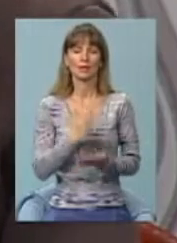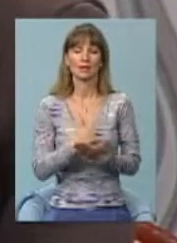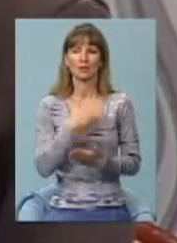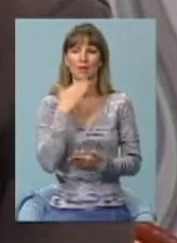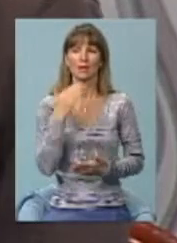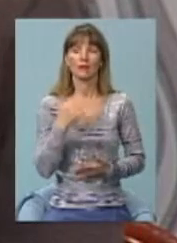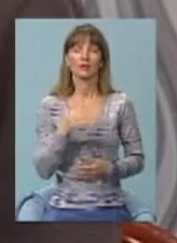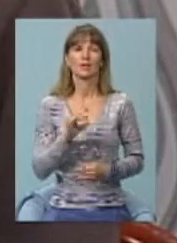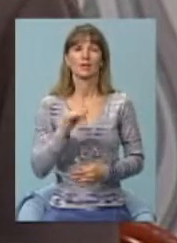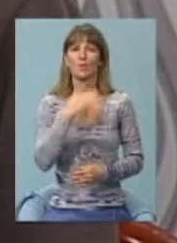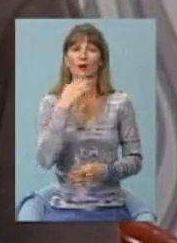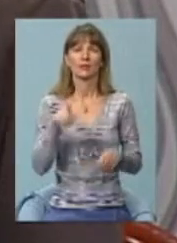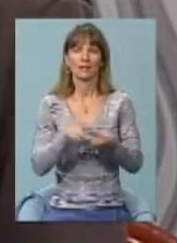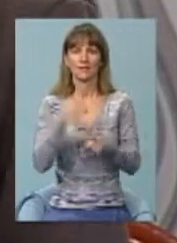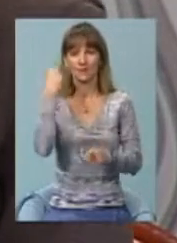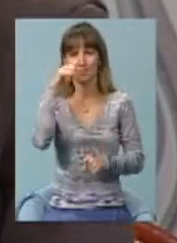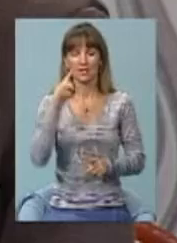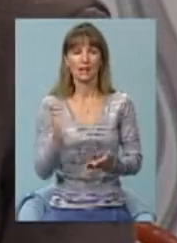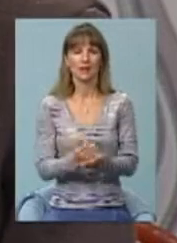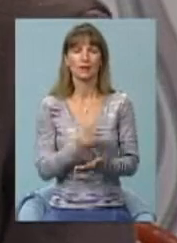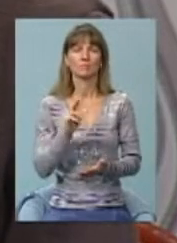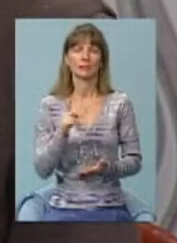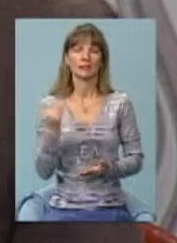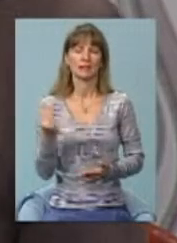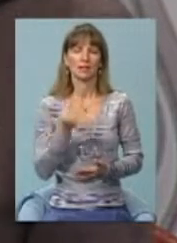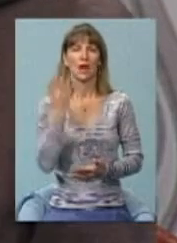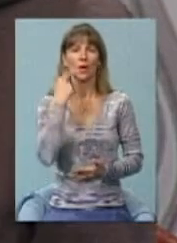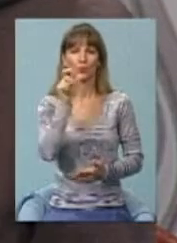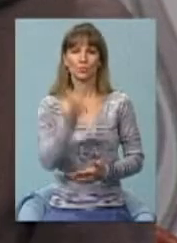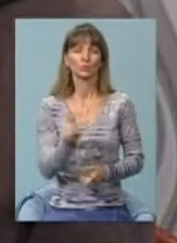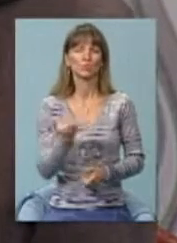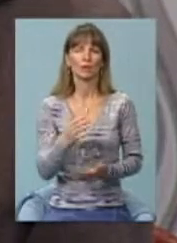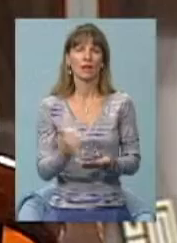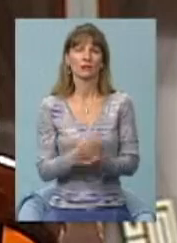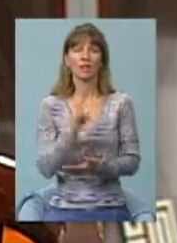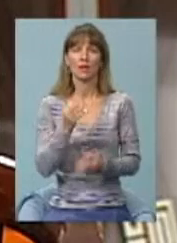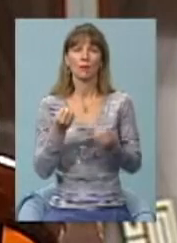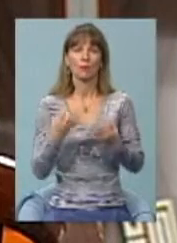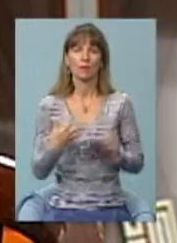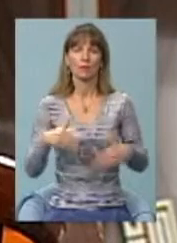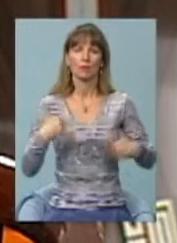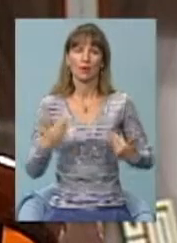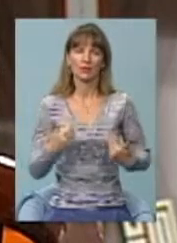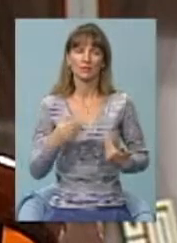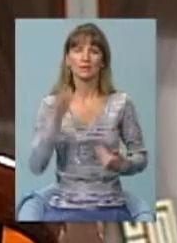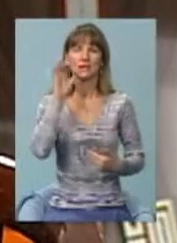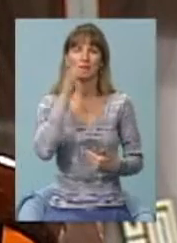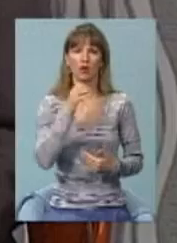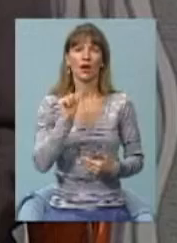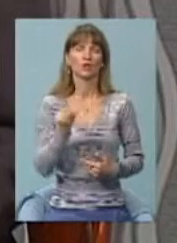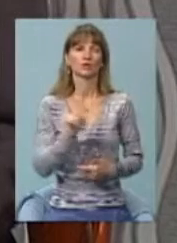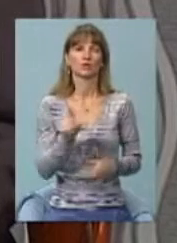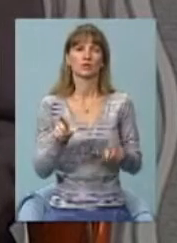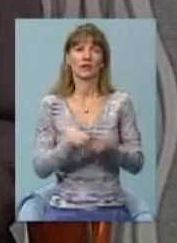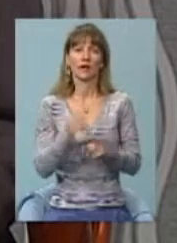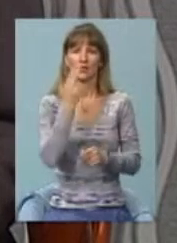головне креатив, і дуже багато таких винаходів, власне, було б цікаво, так, коли людина щось винайшла не просто там корисне, там таке серйозне, а й щось